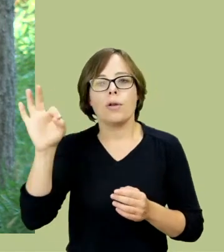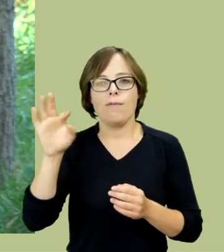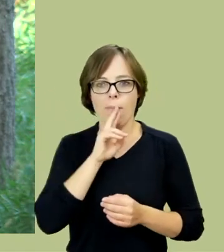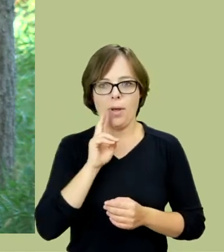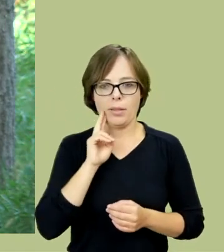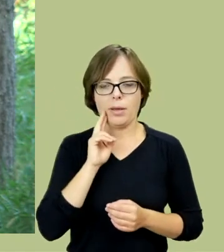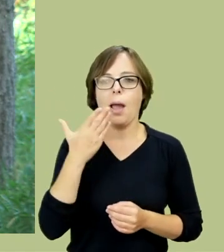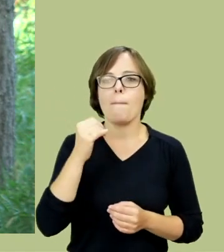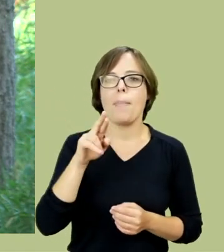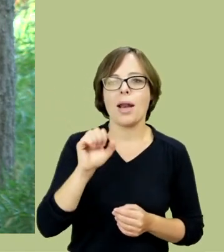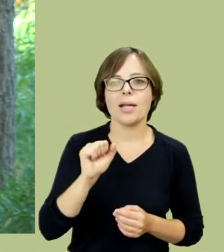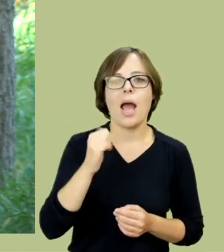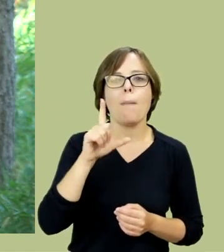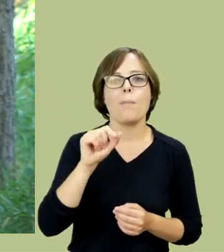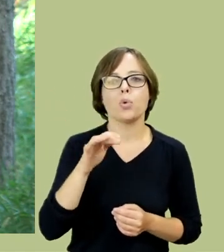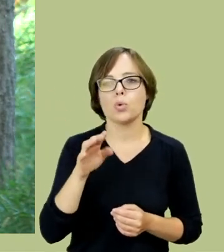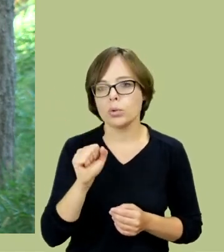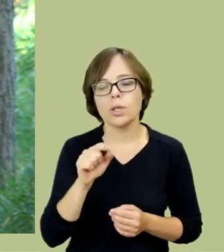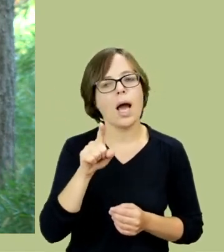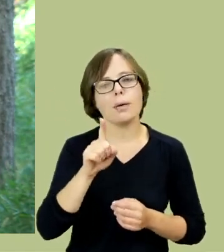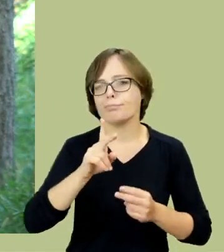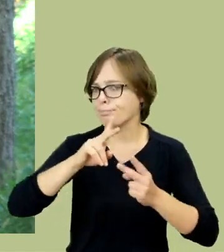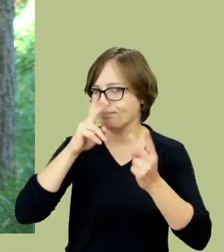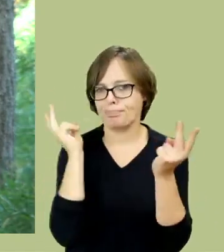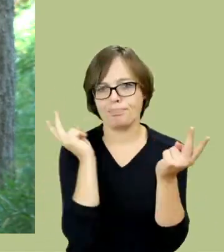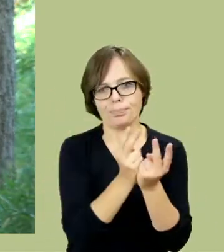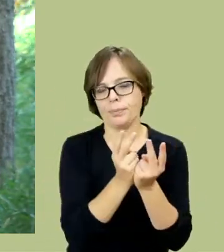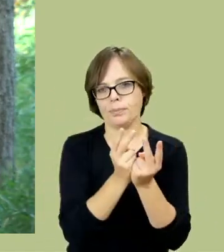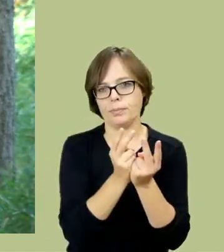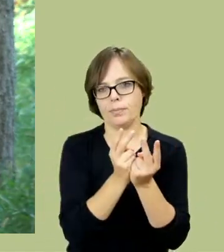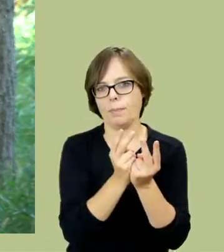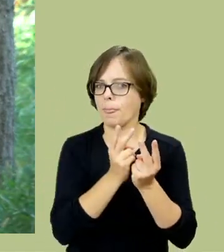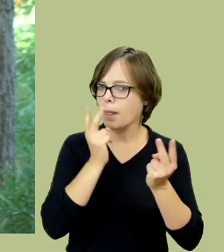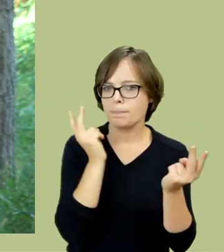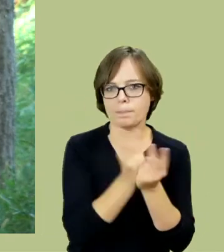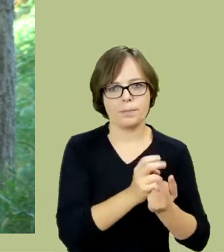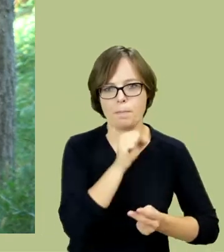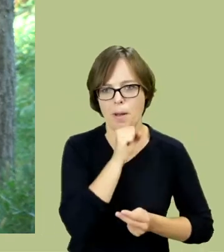Maria Piłsudska była dokładnie podobnym typem, tak jak